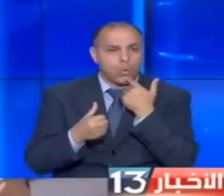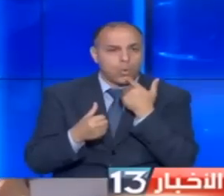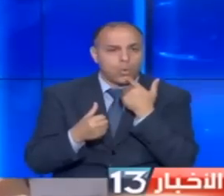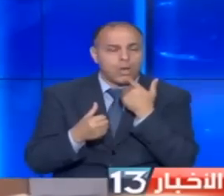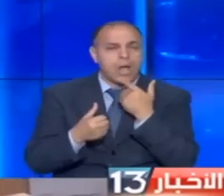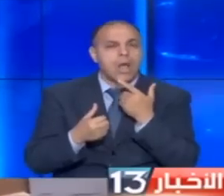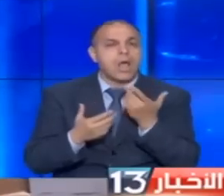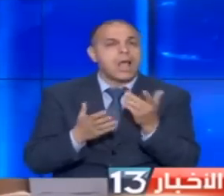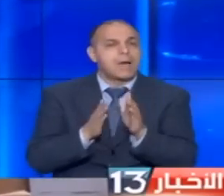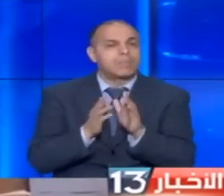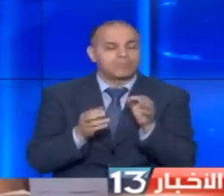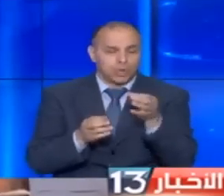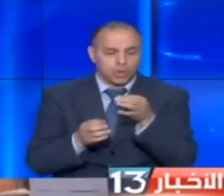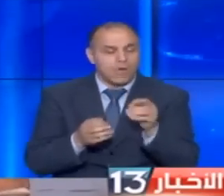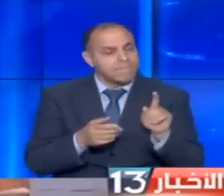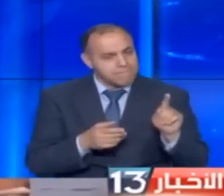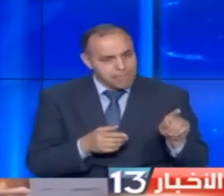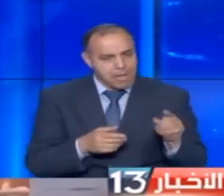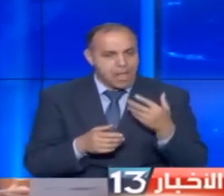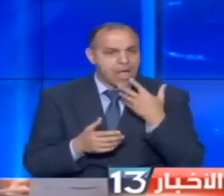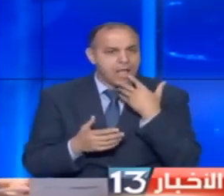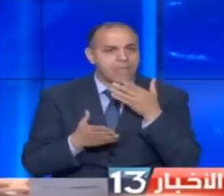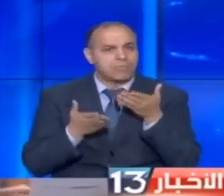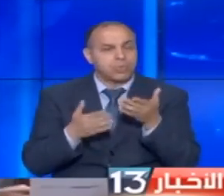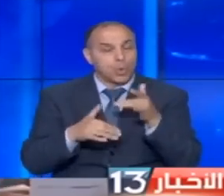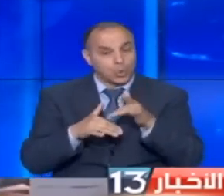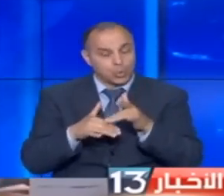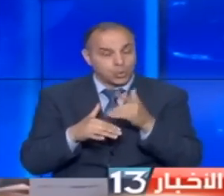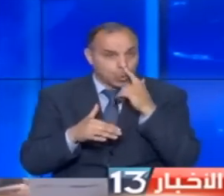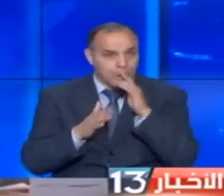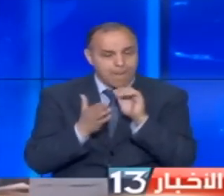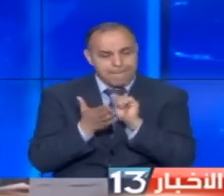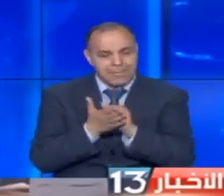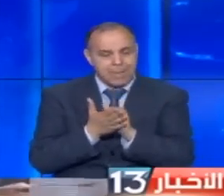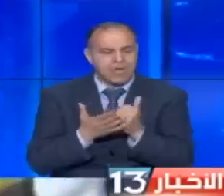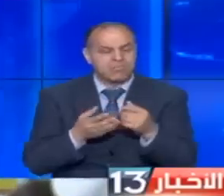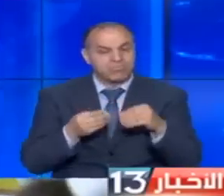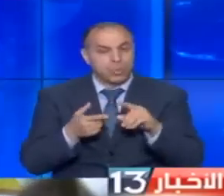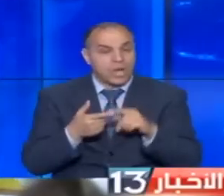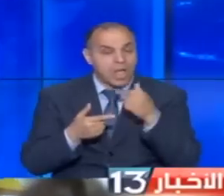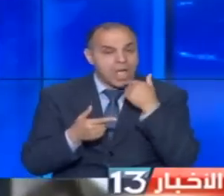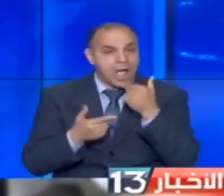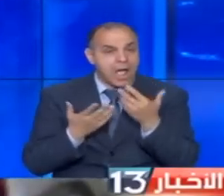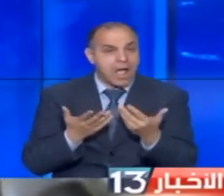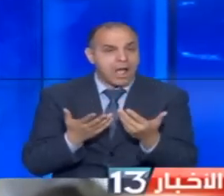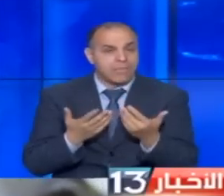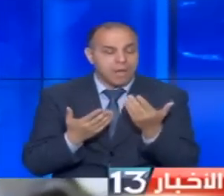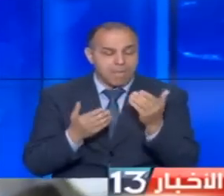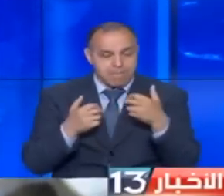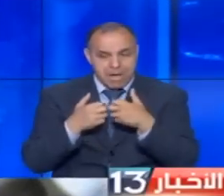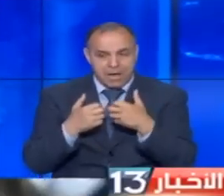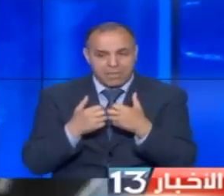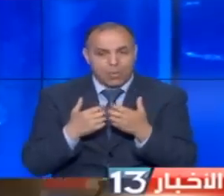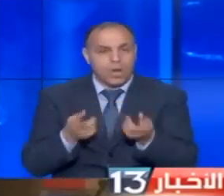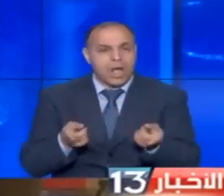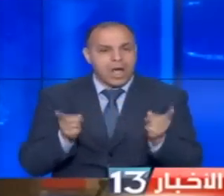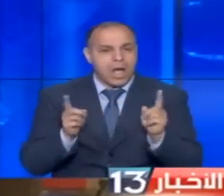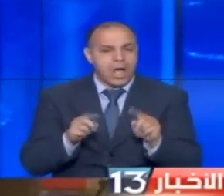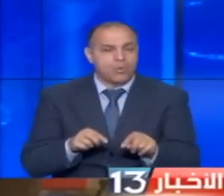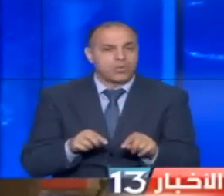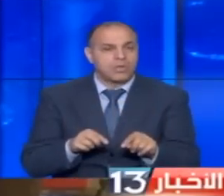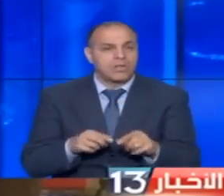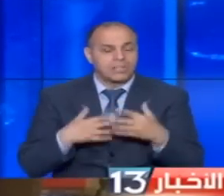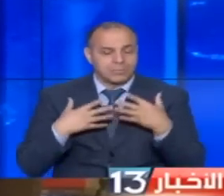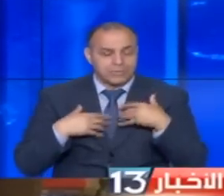البدائل الالكترونيه التي باتت تهدد عرش المطبوعات تظهر مثل هذه المعارض الدماء من جديد في